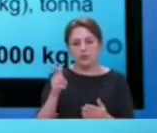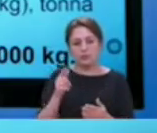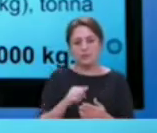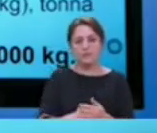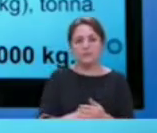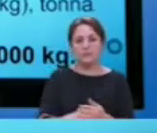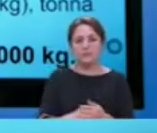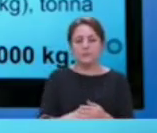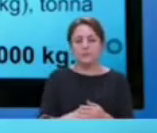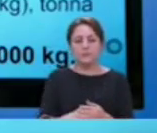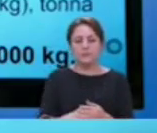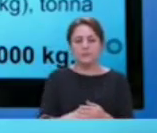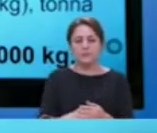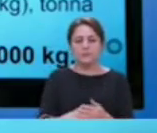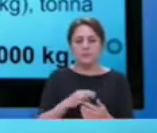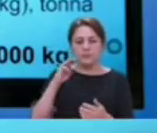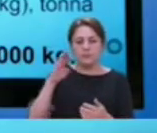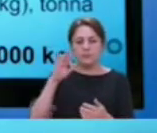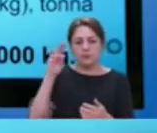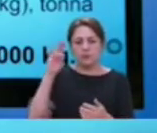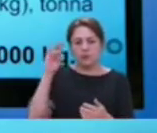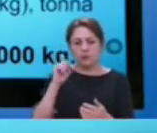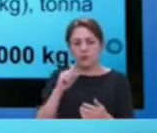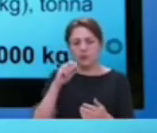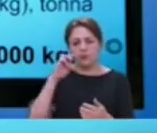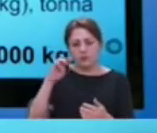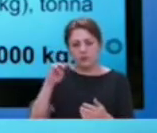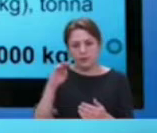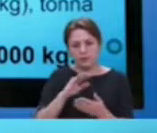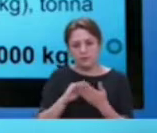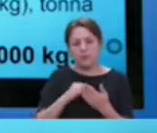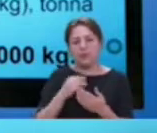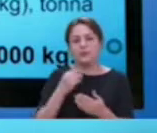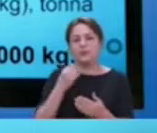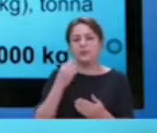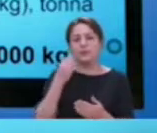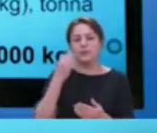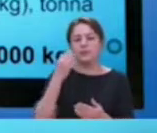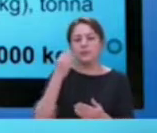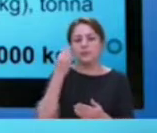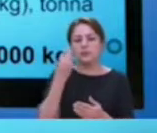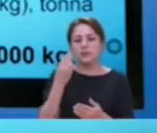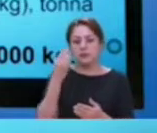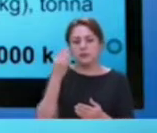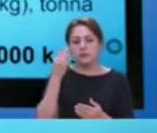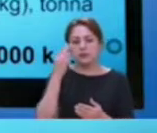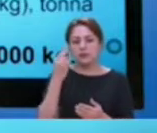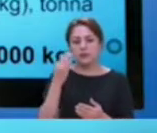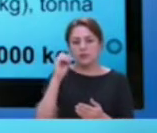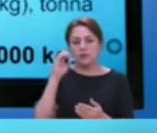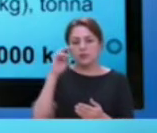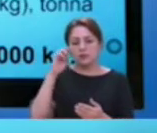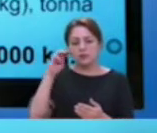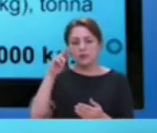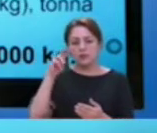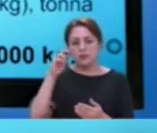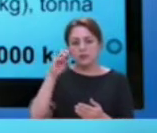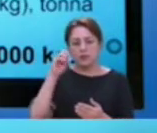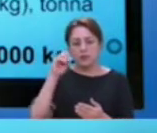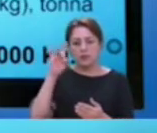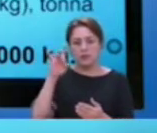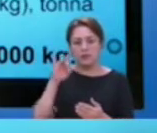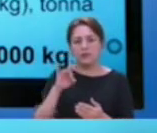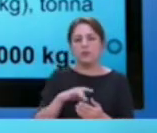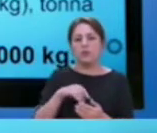kg harfi bilan, tonna T harfi bilan, sentner esa q harfi bilan belgilanadi.